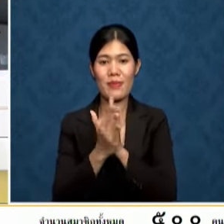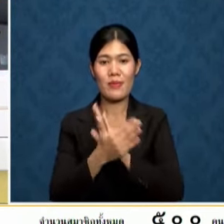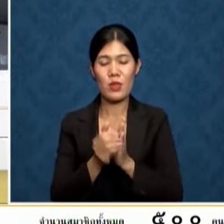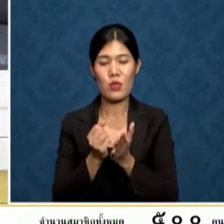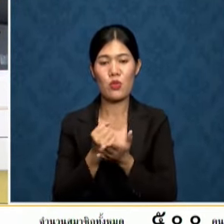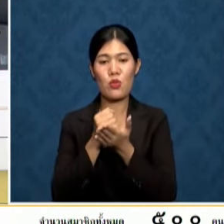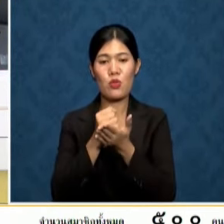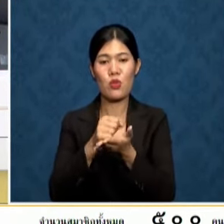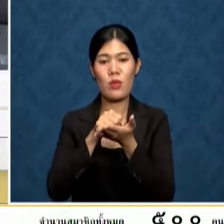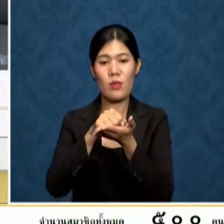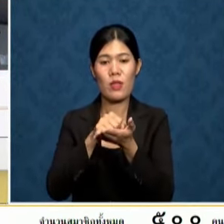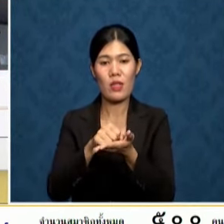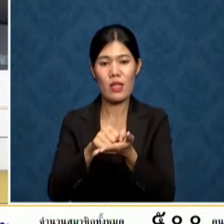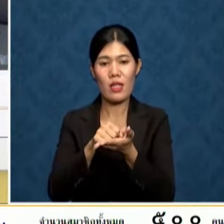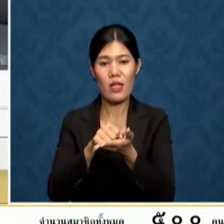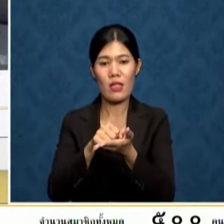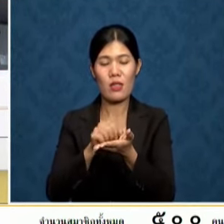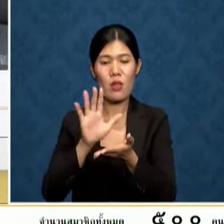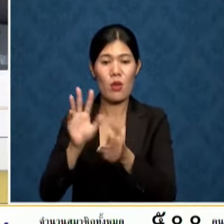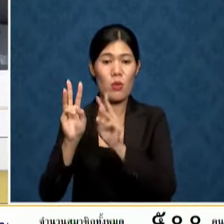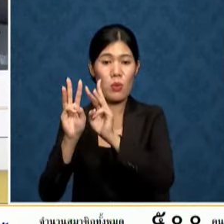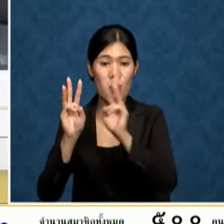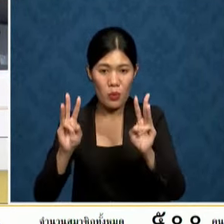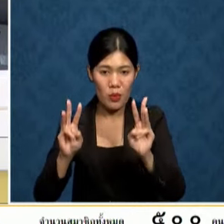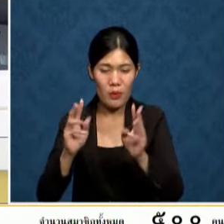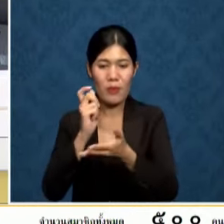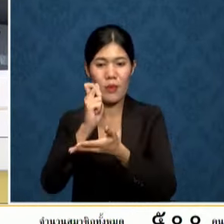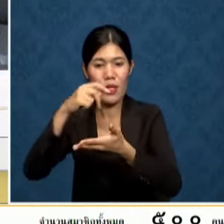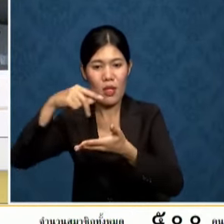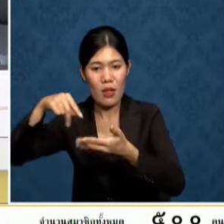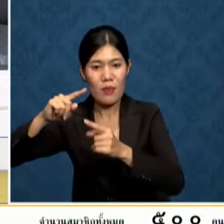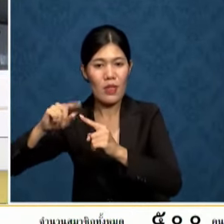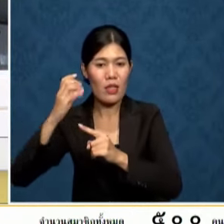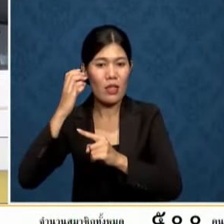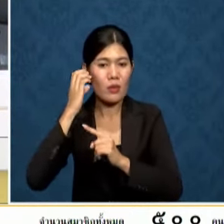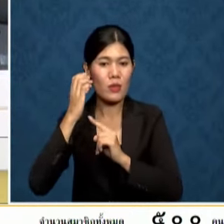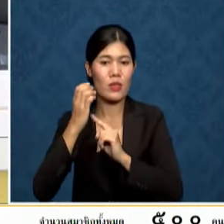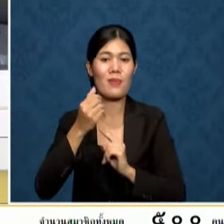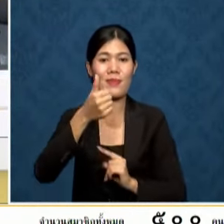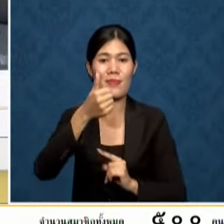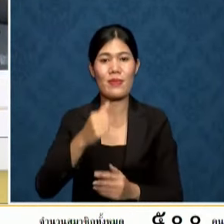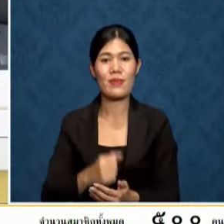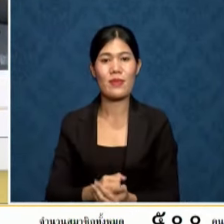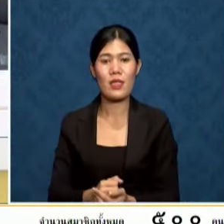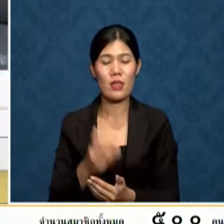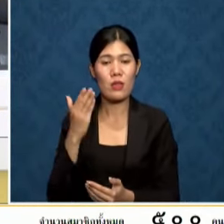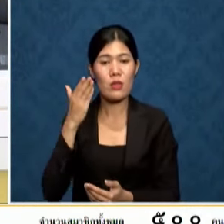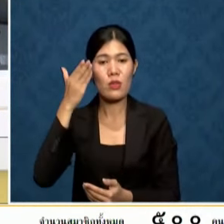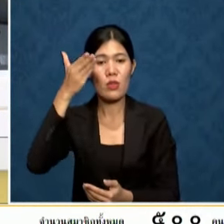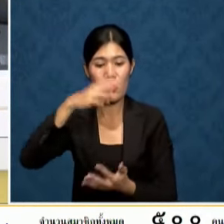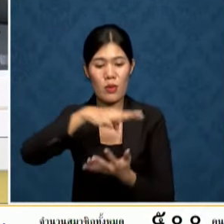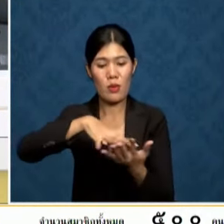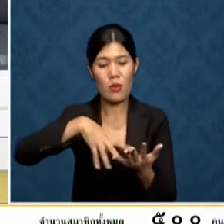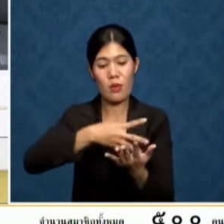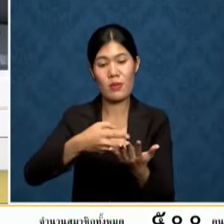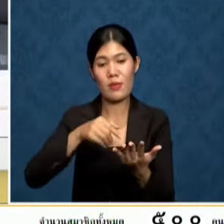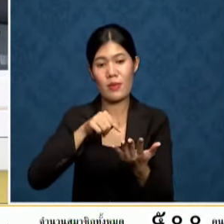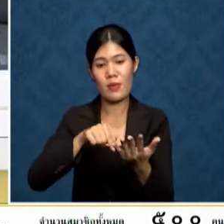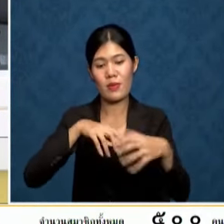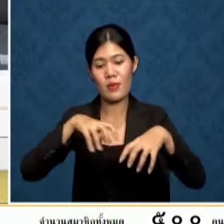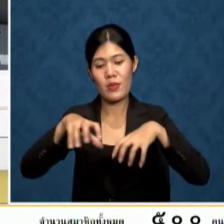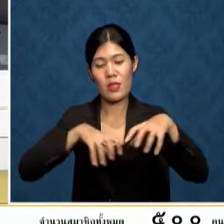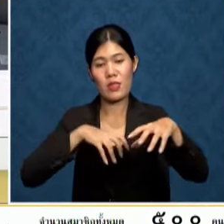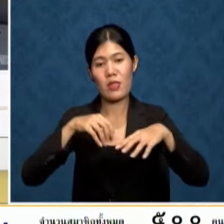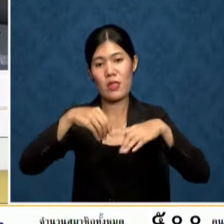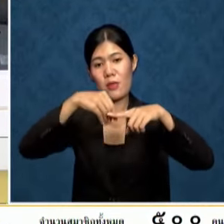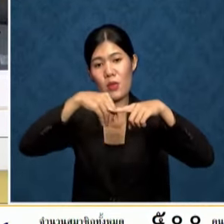บริการผ่านทางรูปแบบของออนไลน์และแอปพลิเคชันในที่สุดในระยะยาวเราก็จะสามารถวางแผนในการจัดสรร